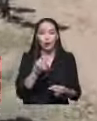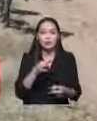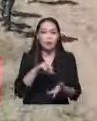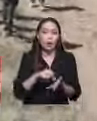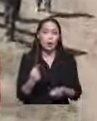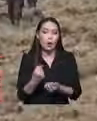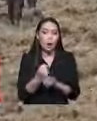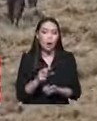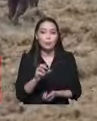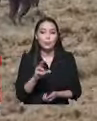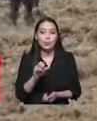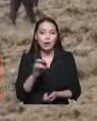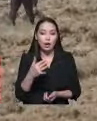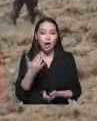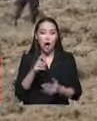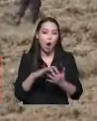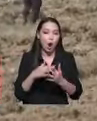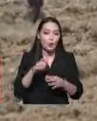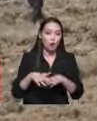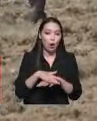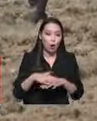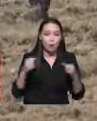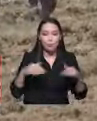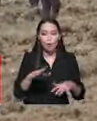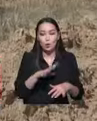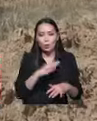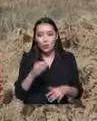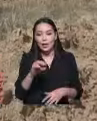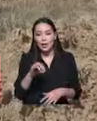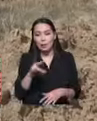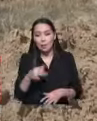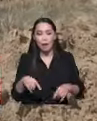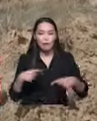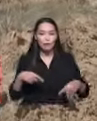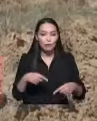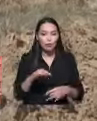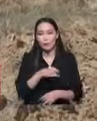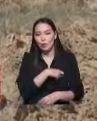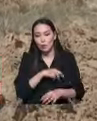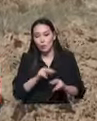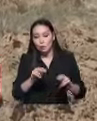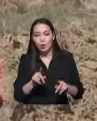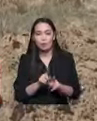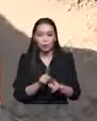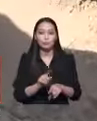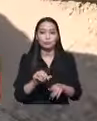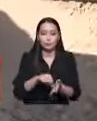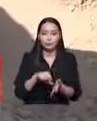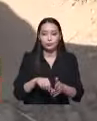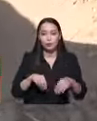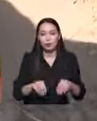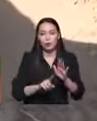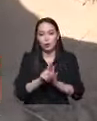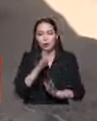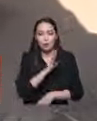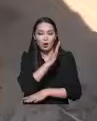Бесқарағай ауданының тұрғындары да келді. Көгалдандыру жұмыстарына Елімай футбол клубының тәрбиеленушілері де өз үлестерін қосты. Биылғы жылы Семей